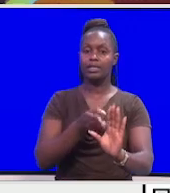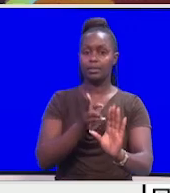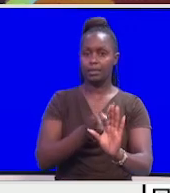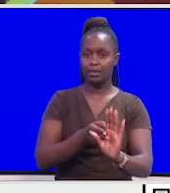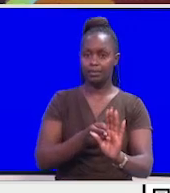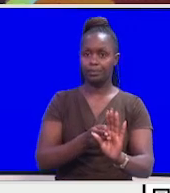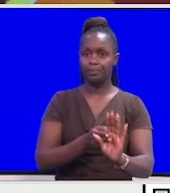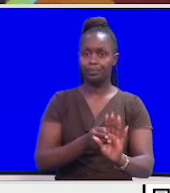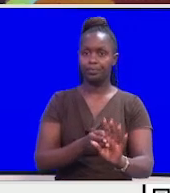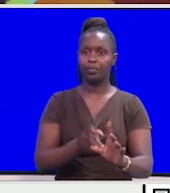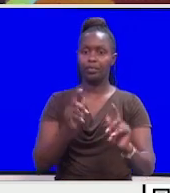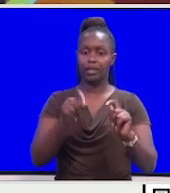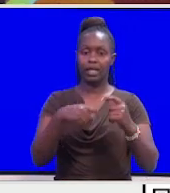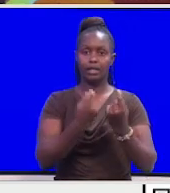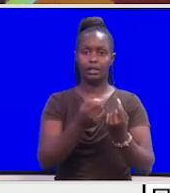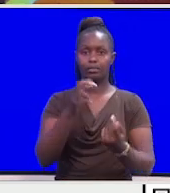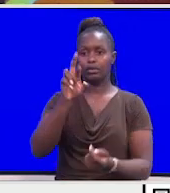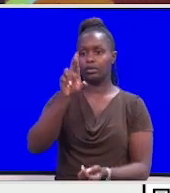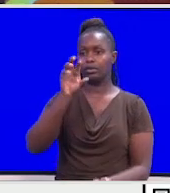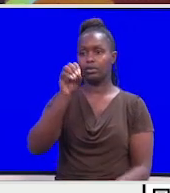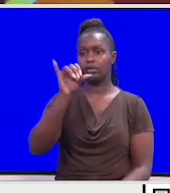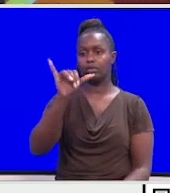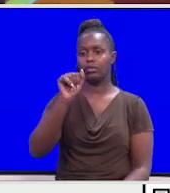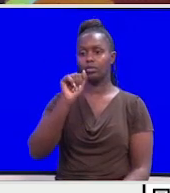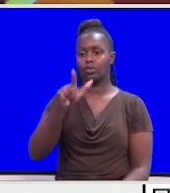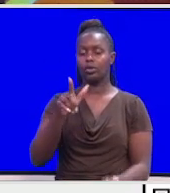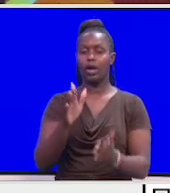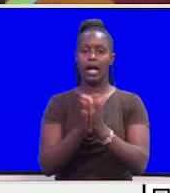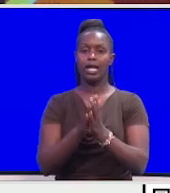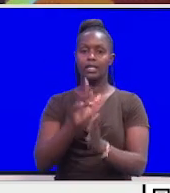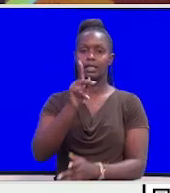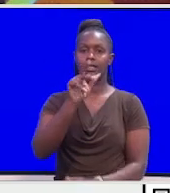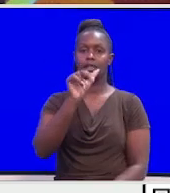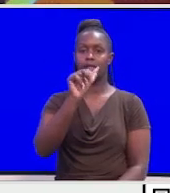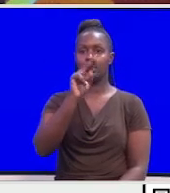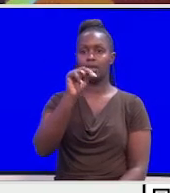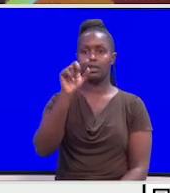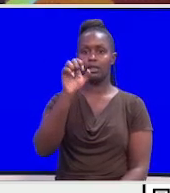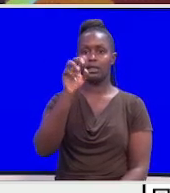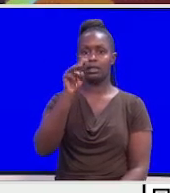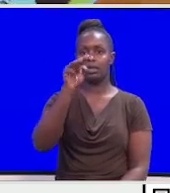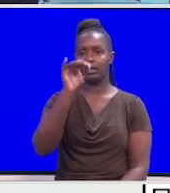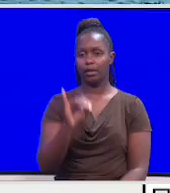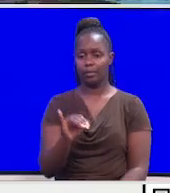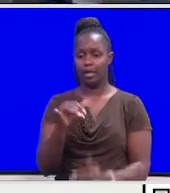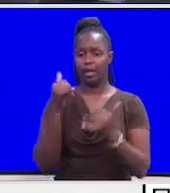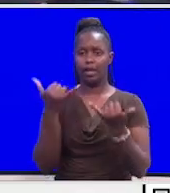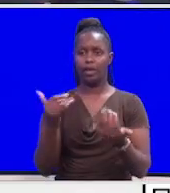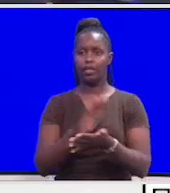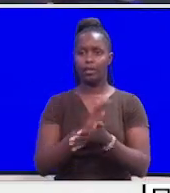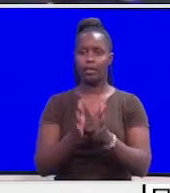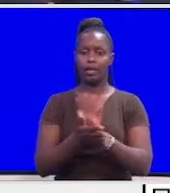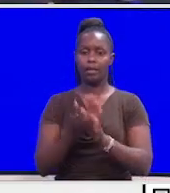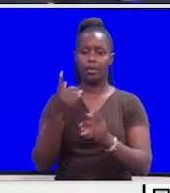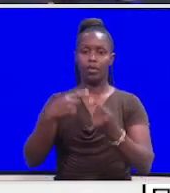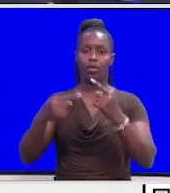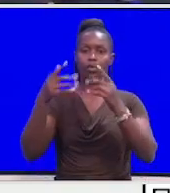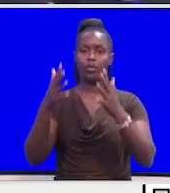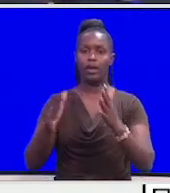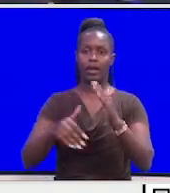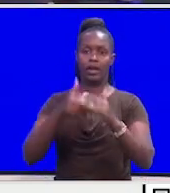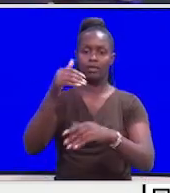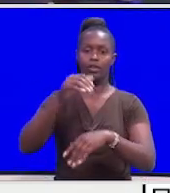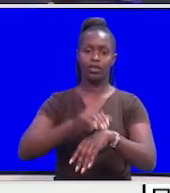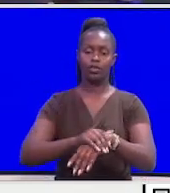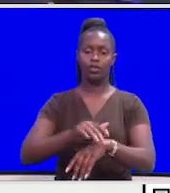lililohusisha timu ya Royal Fresh FC na Kangemi All Stars. Marafiki FC waliibuka washindi kwa kuzoa jumla ya alama